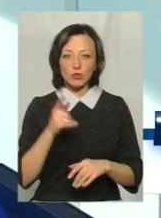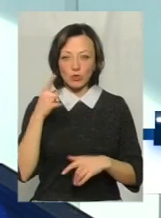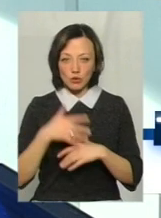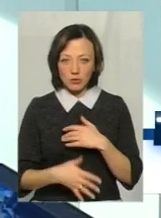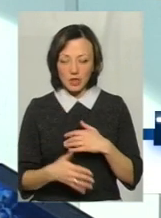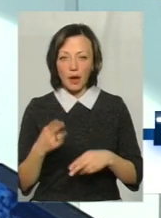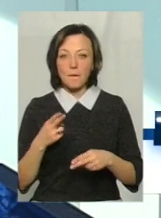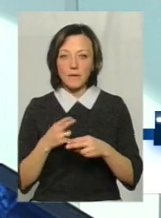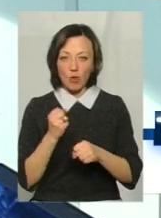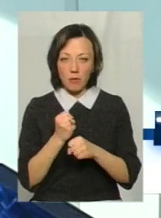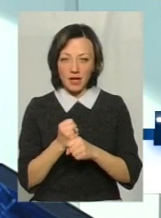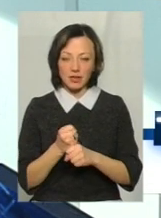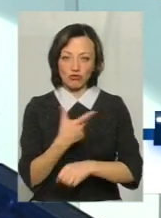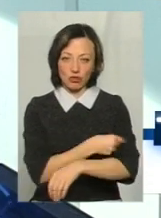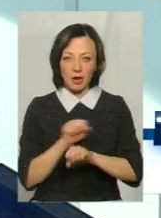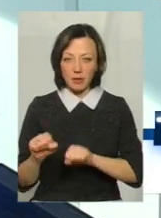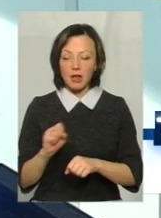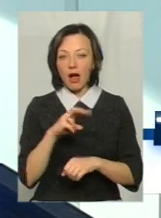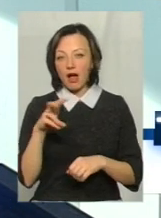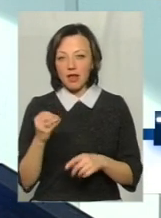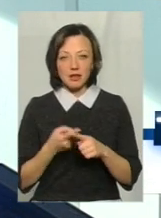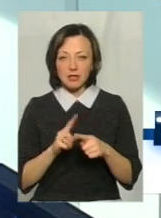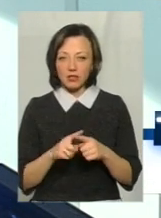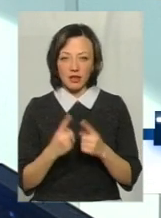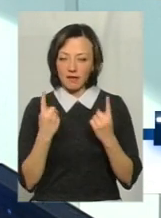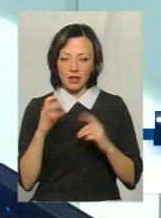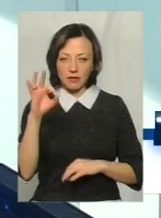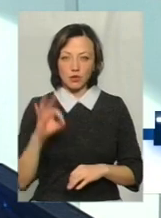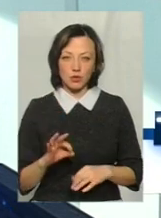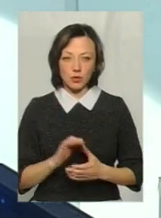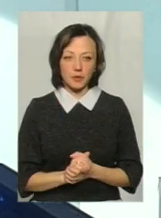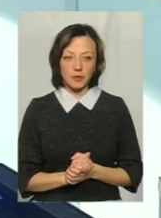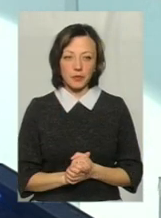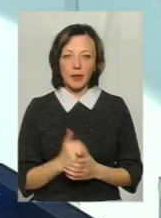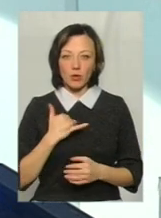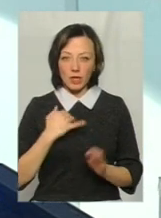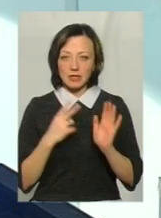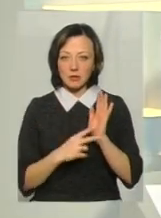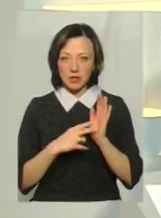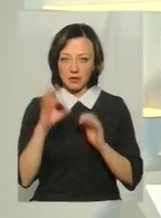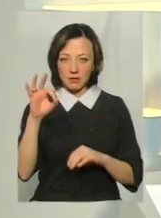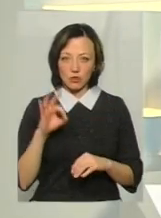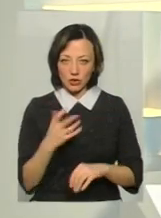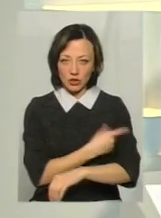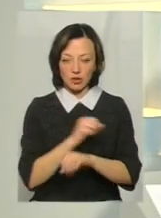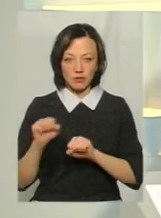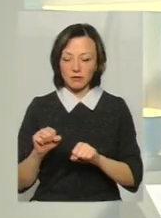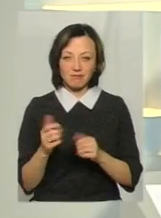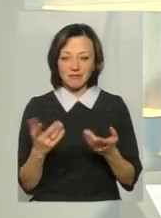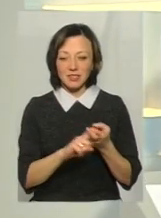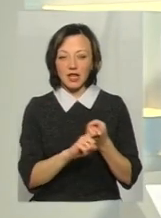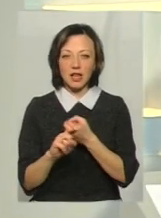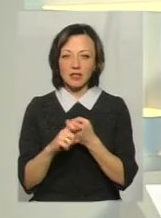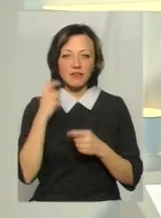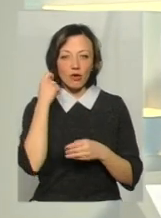розуміти, почали робити щеплення. Але це знов-таки ще невеликий відсоток. Тобто в нас приблизно 70% щеплених дітей? В залежності від